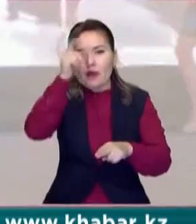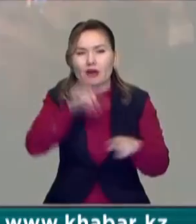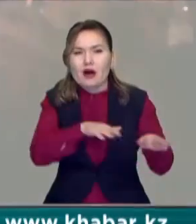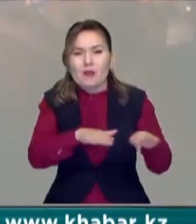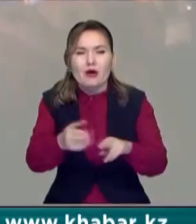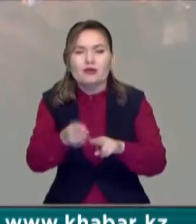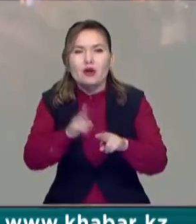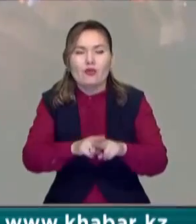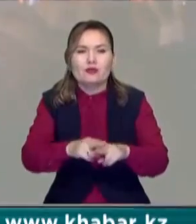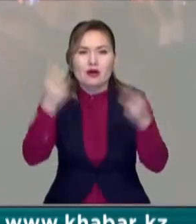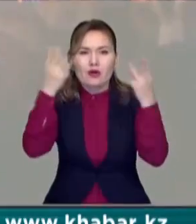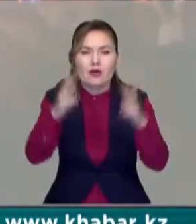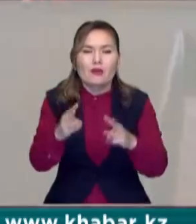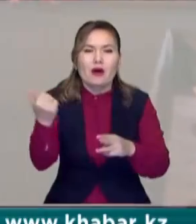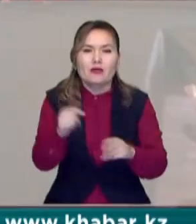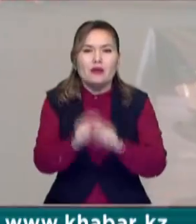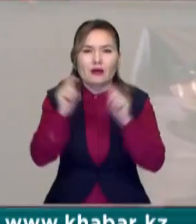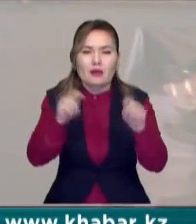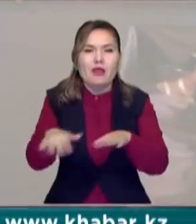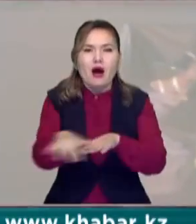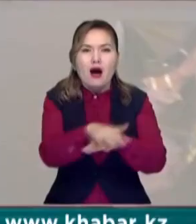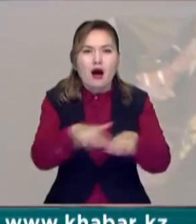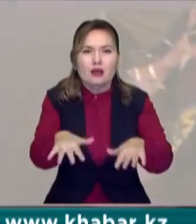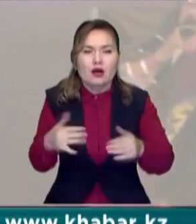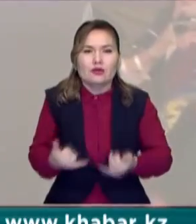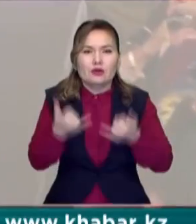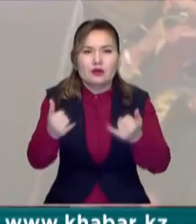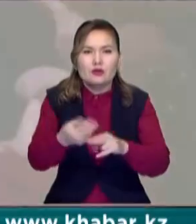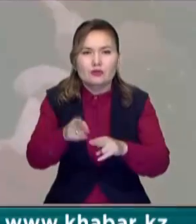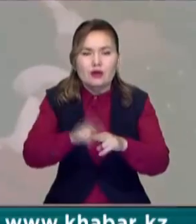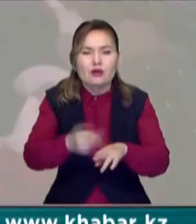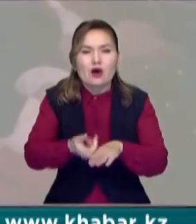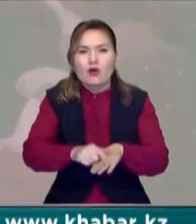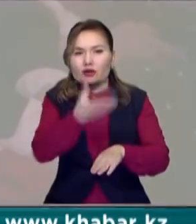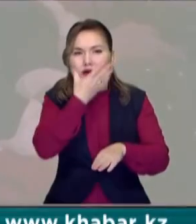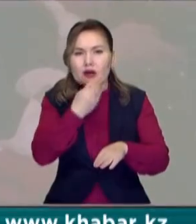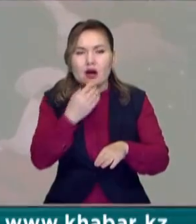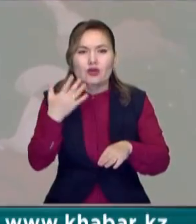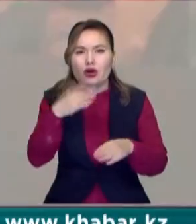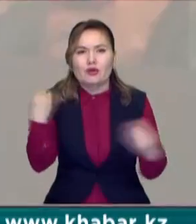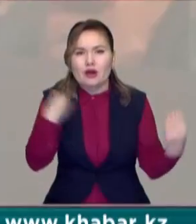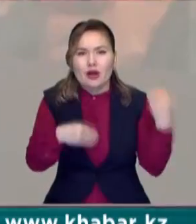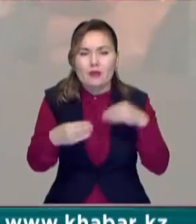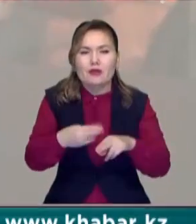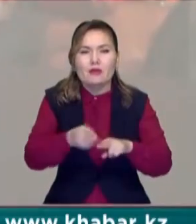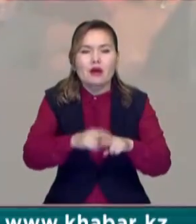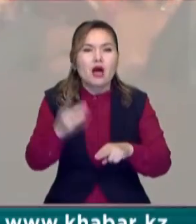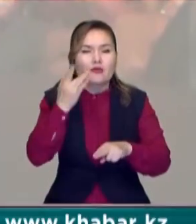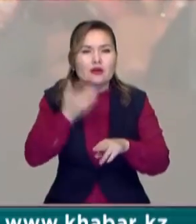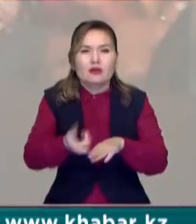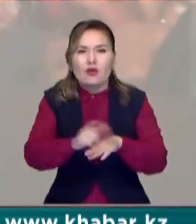Week атты сән апталық аясында көпшілік назарына ұсынылды. Ұйымдастырушылардың айтуынша, ұлттық нақыштағы киімдер